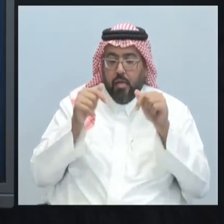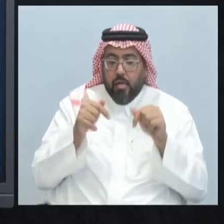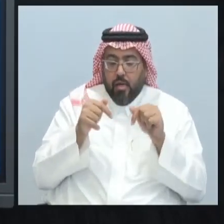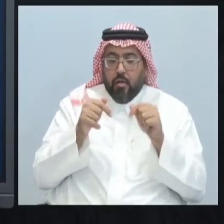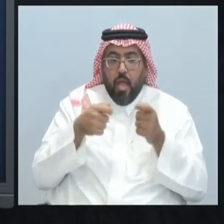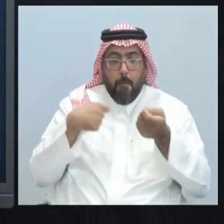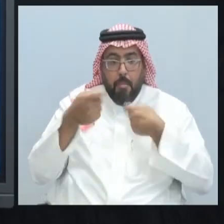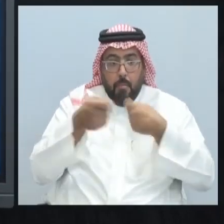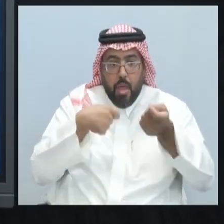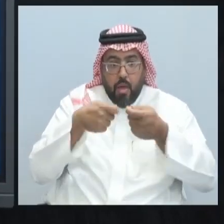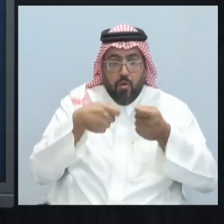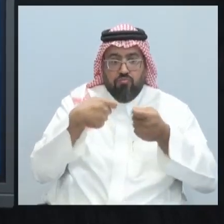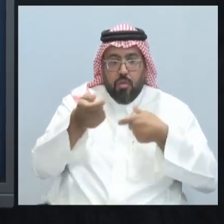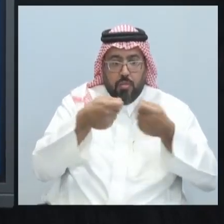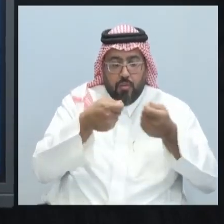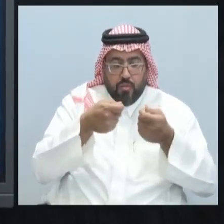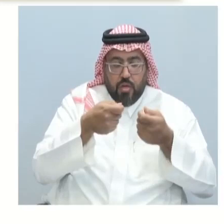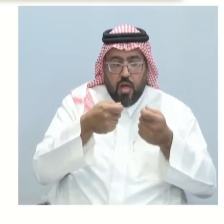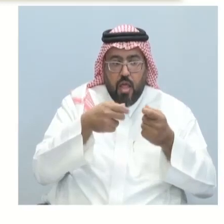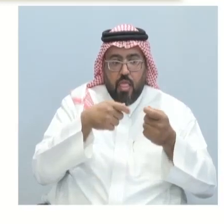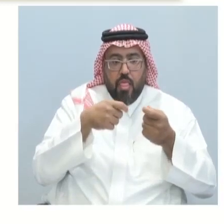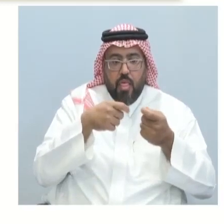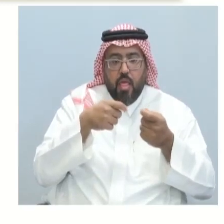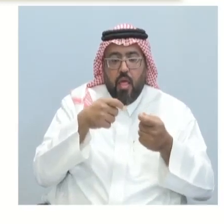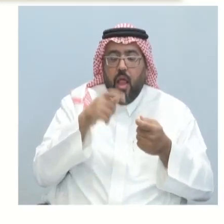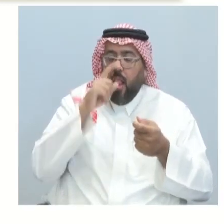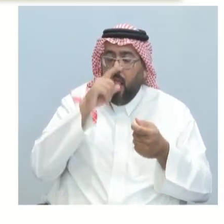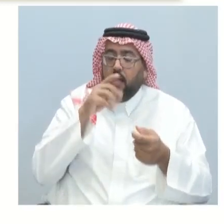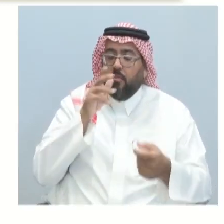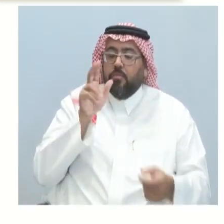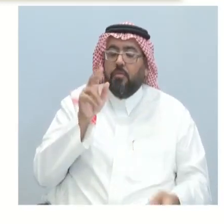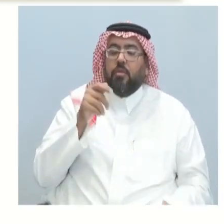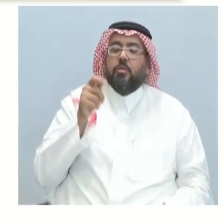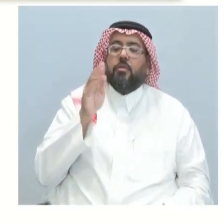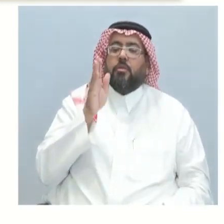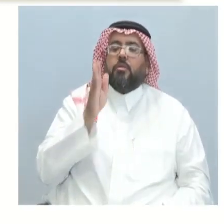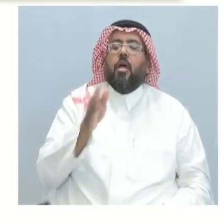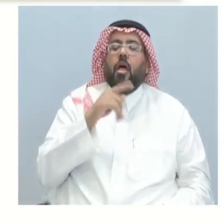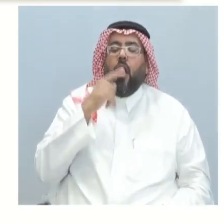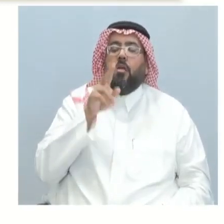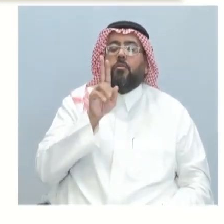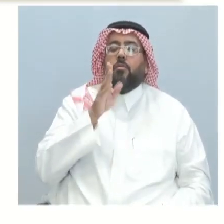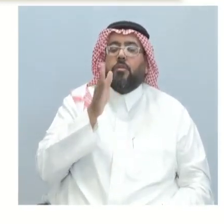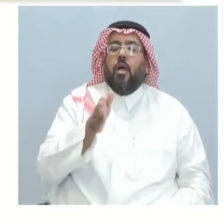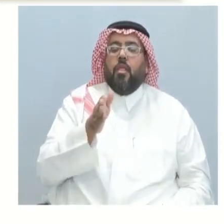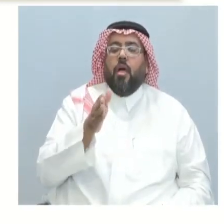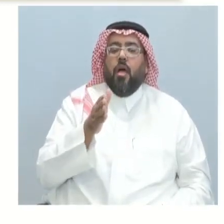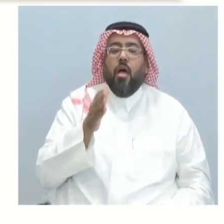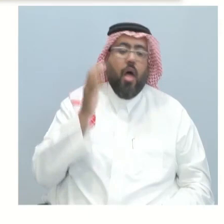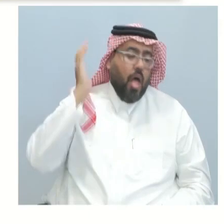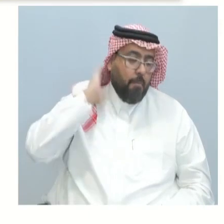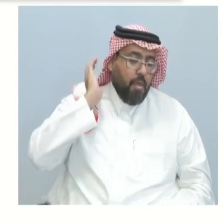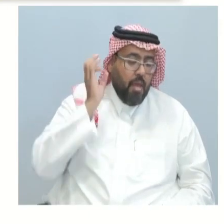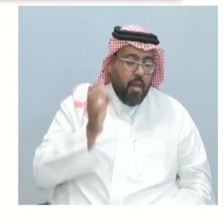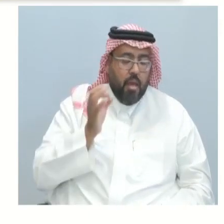التجاره اليس كذلك نعم بارك الله فيكم فالتاجر يا ابنائي يجب ان يكون صادقا امينا